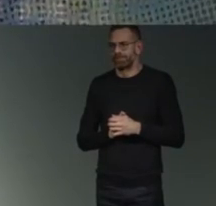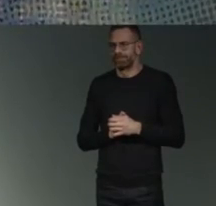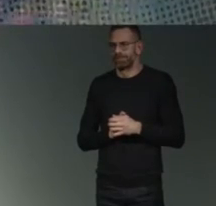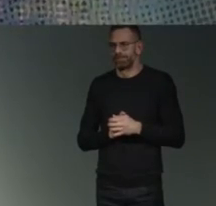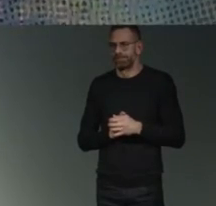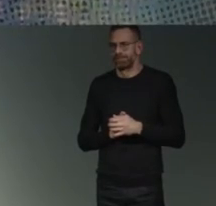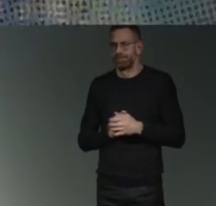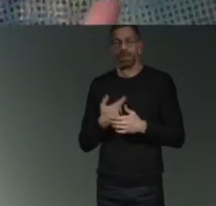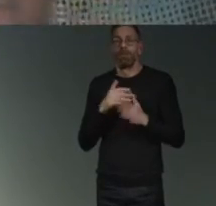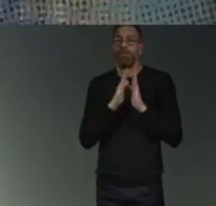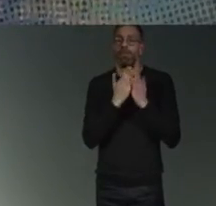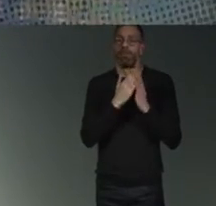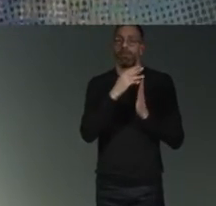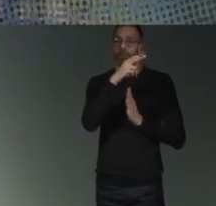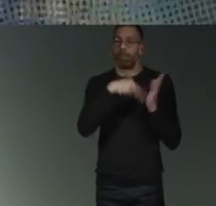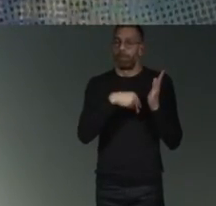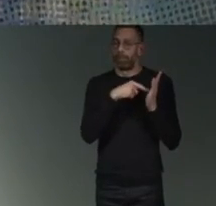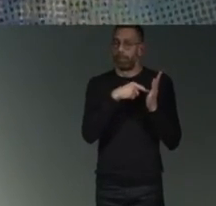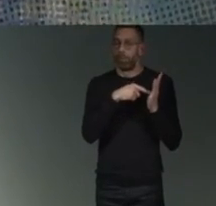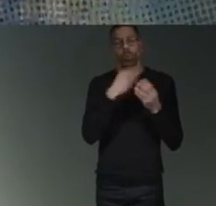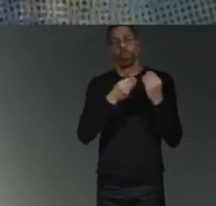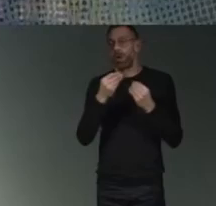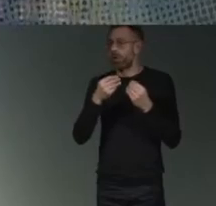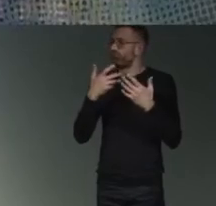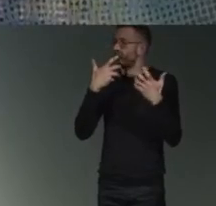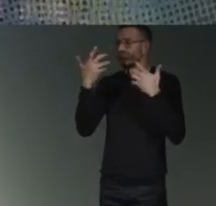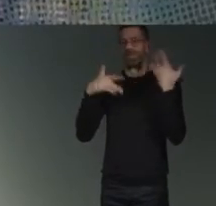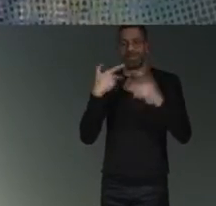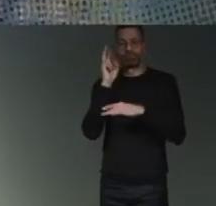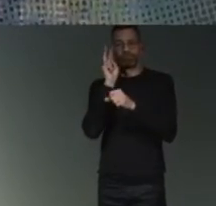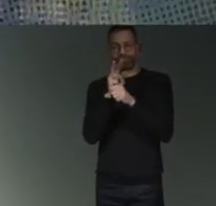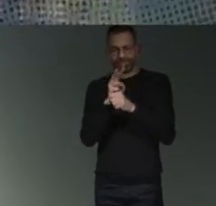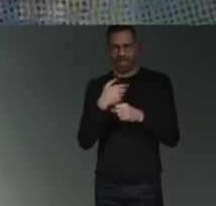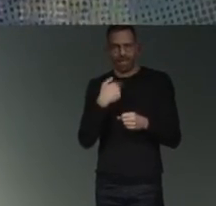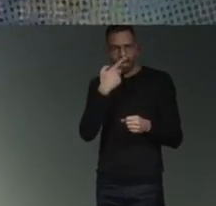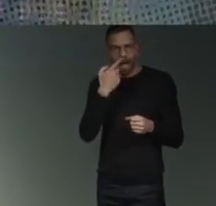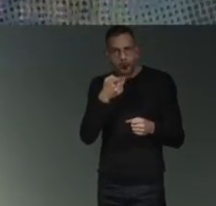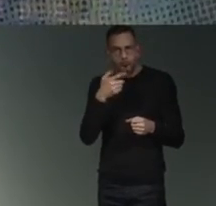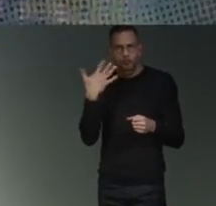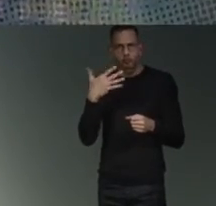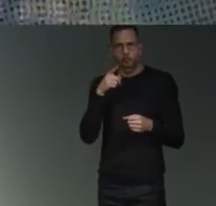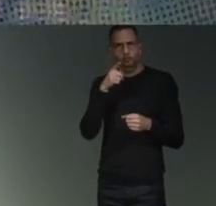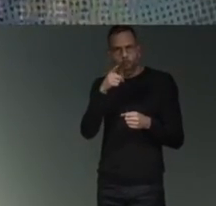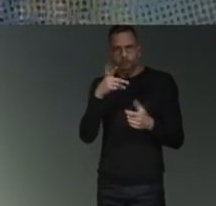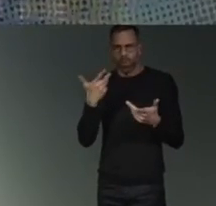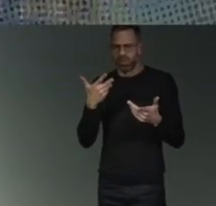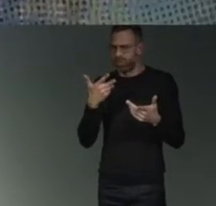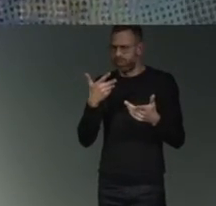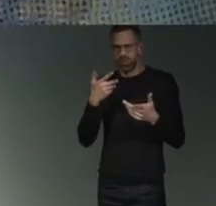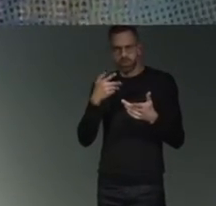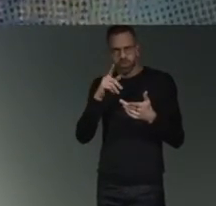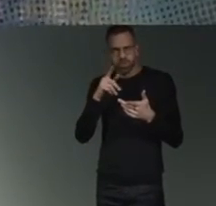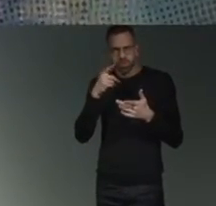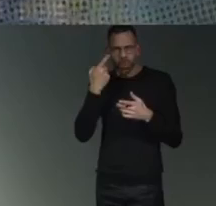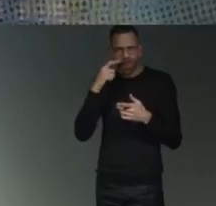Et quand on lit ce texte de Pascal Barre ou quand on l'écoute au théâtre, on se dit, putain, vraiment, là, il va loin dans la qualité